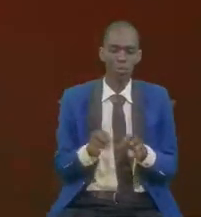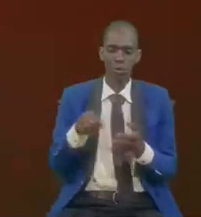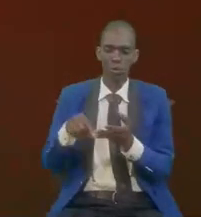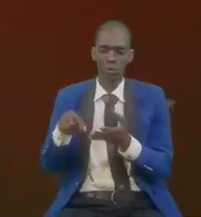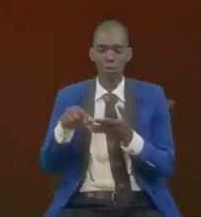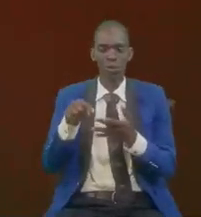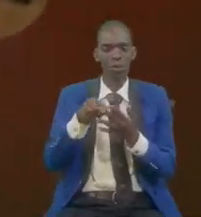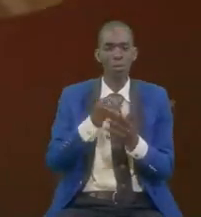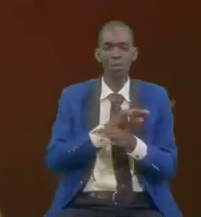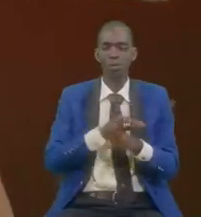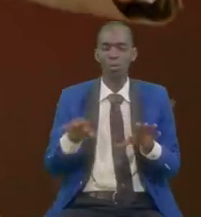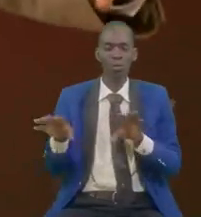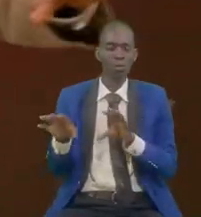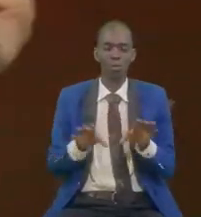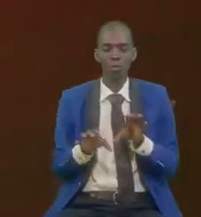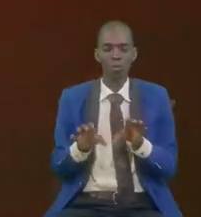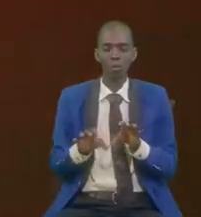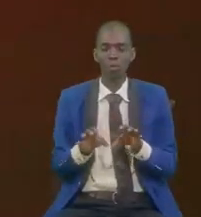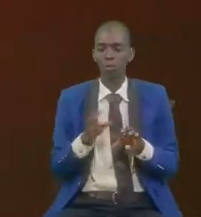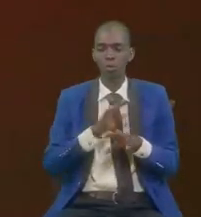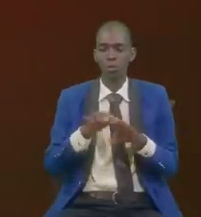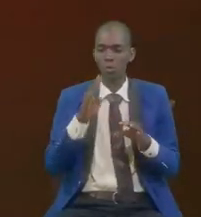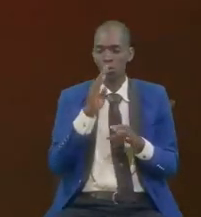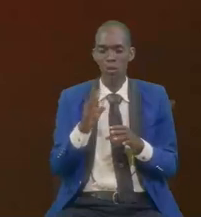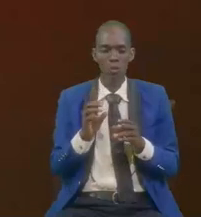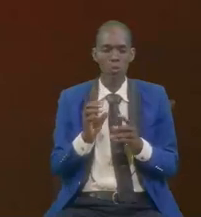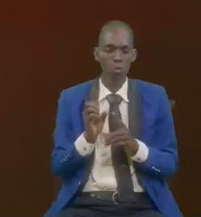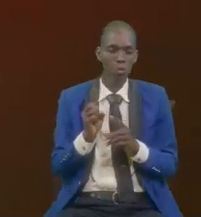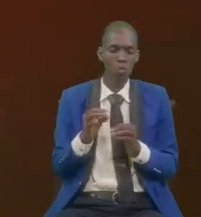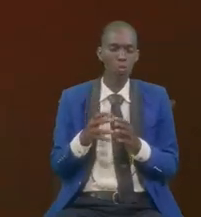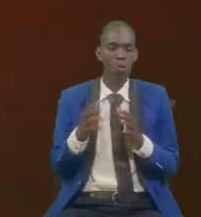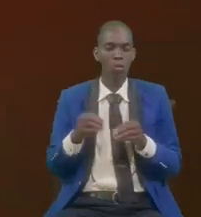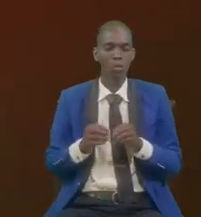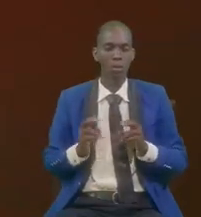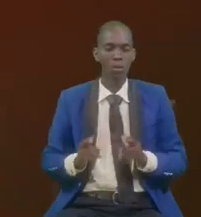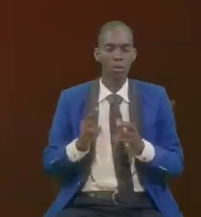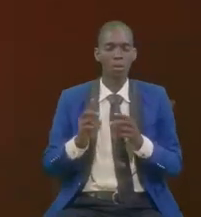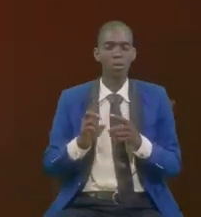Ne soyez pas prompt à agir ceci, à agir de cette manière.